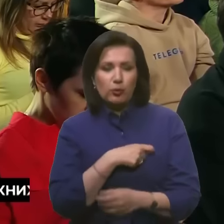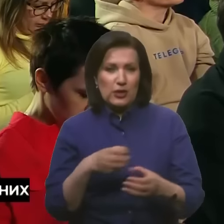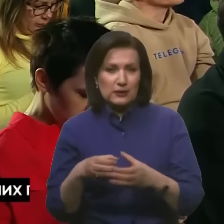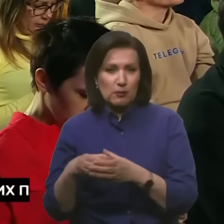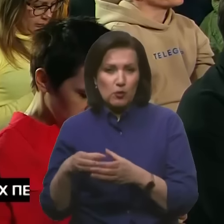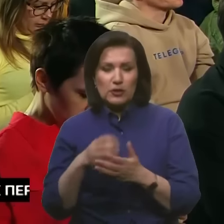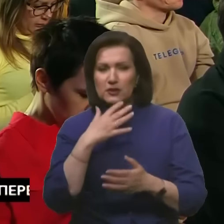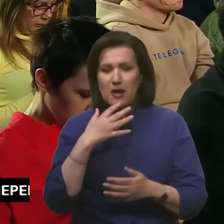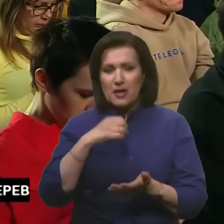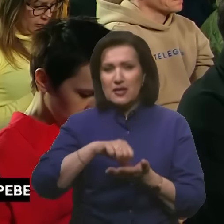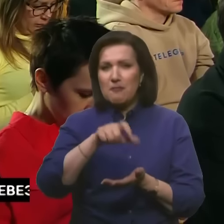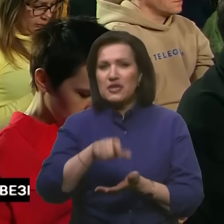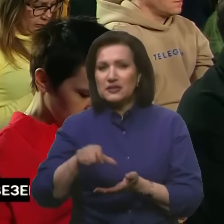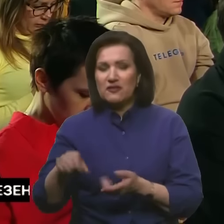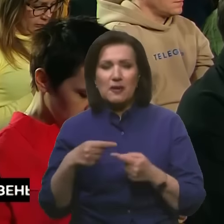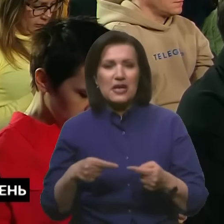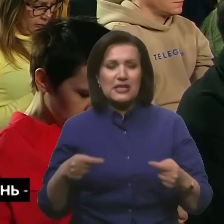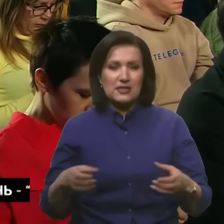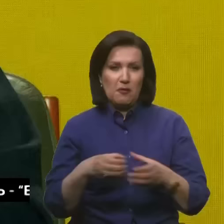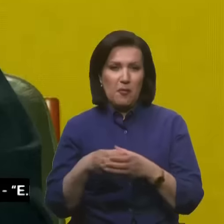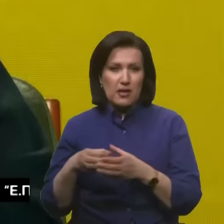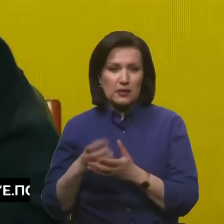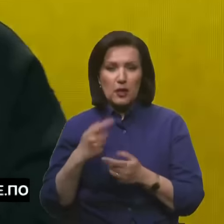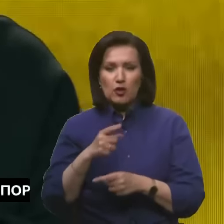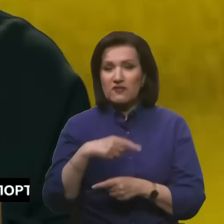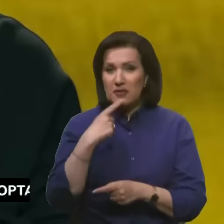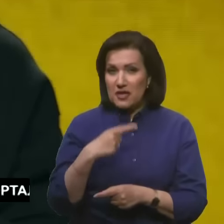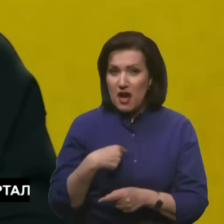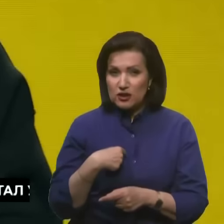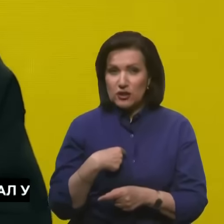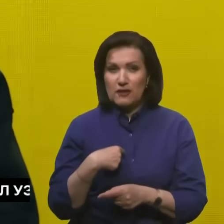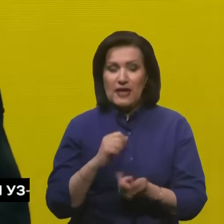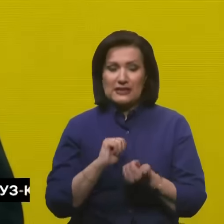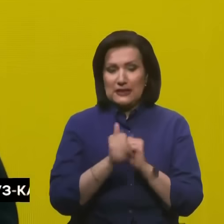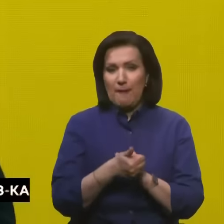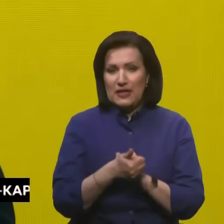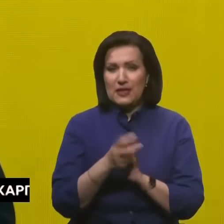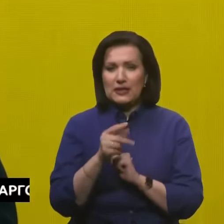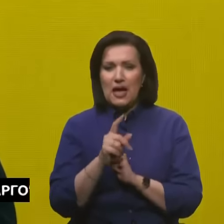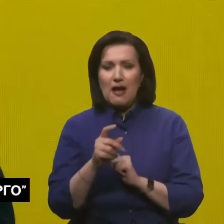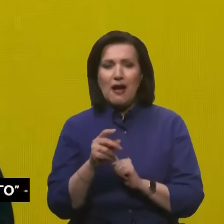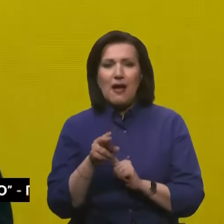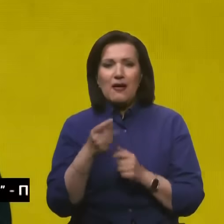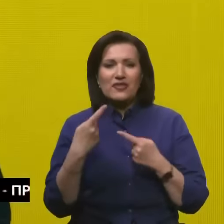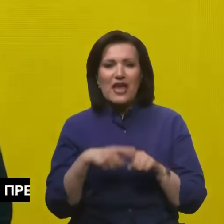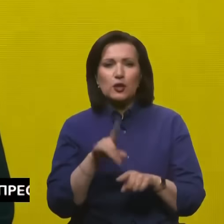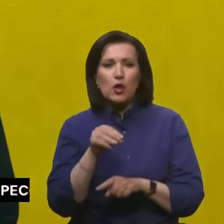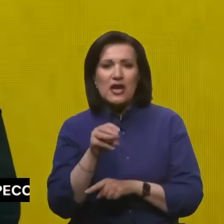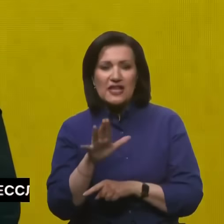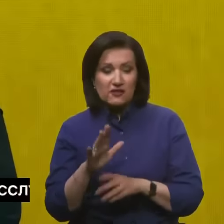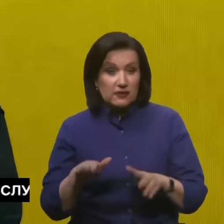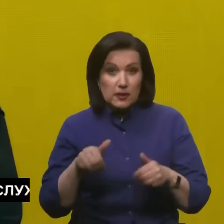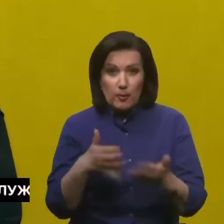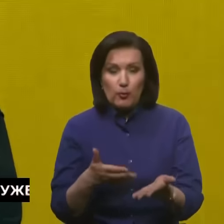корпусом, з багатьма представниками різних партій. Коли ви мені кажете замінити на технократів,